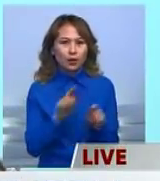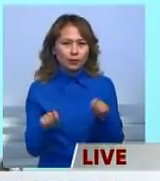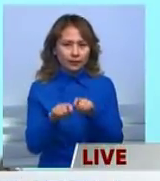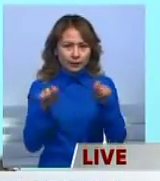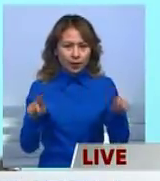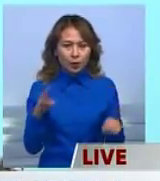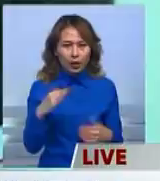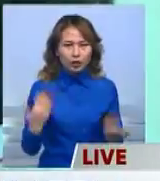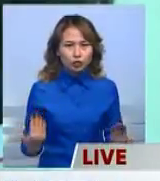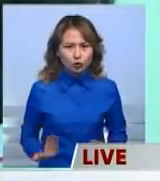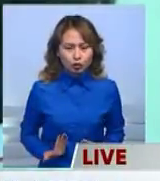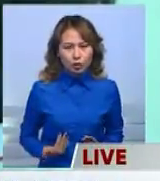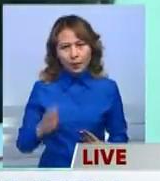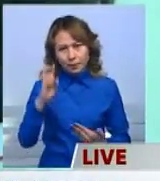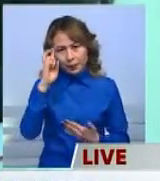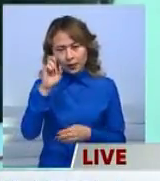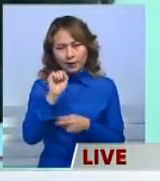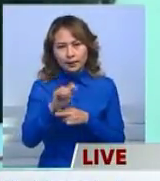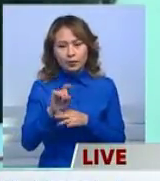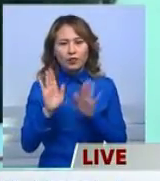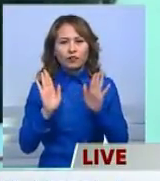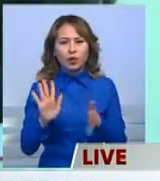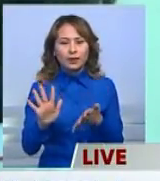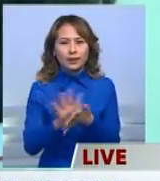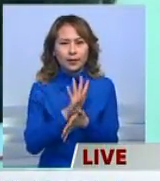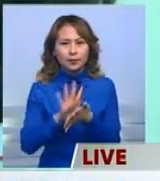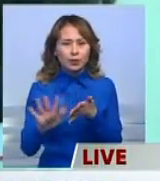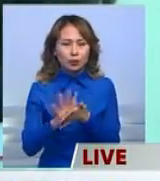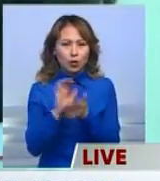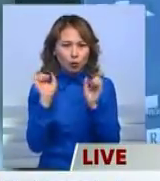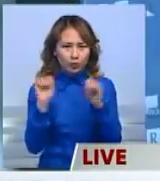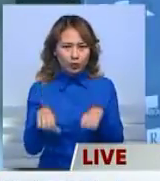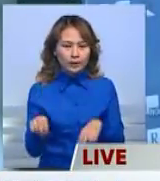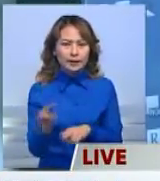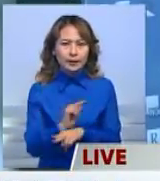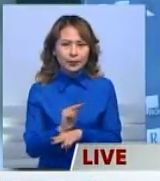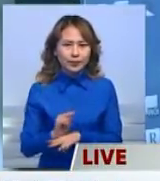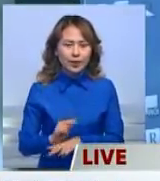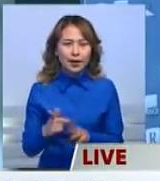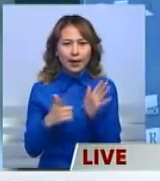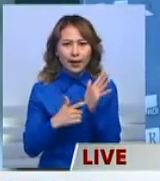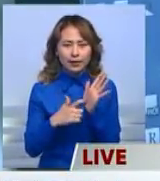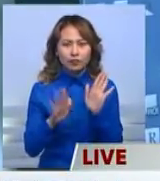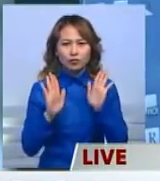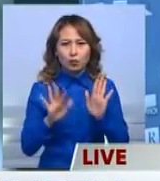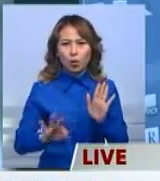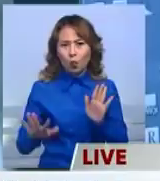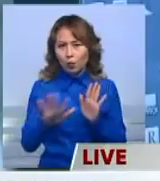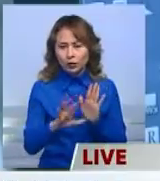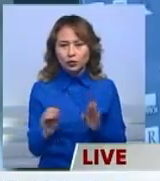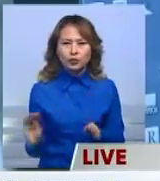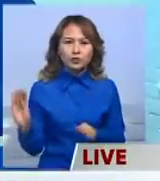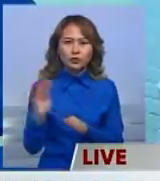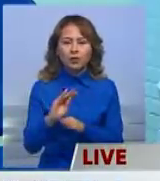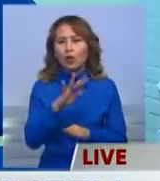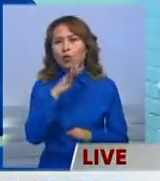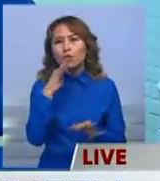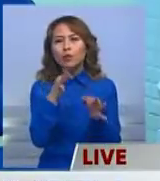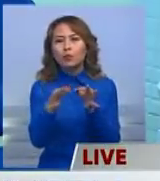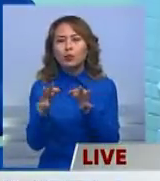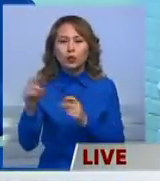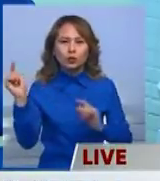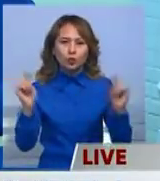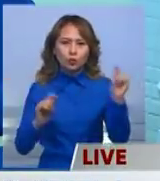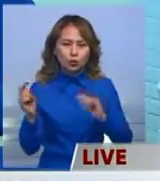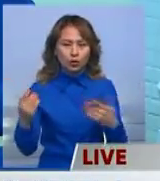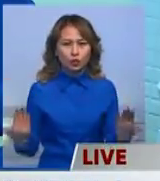бірақ тұрғындар мұнда мемлекеттік тапсырыс арқылы тегін емделе алады. Мамандар тек Қарағанды облысы ғана емес, еліміздің барлық аймақтарының